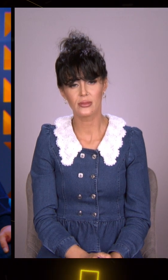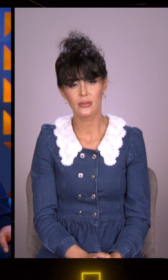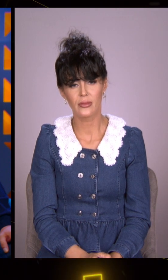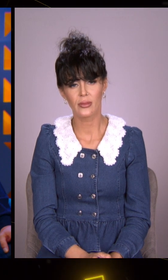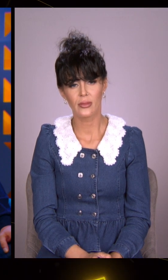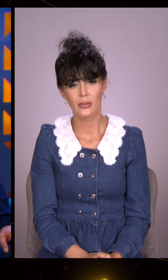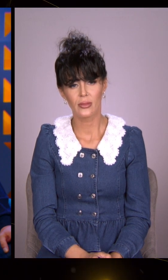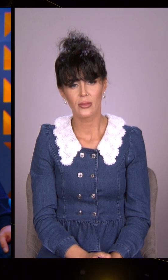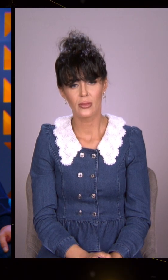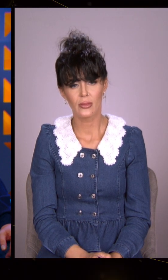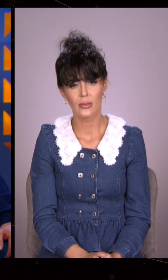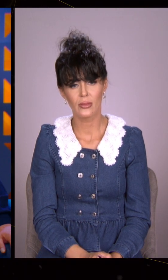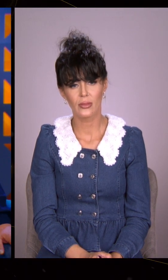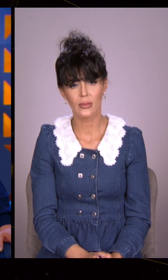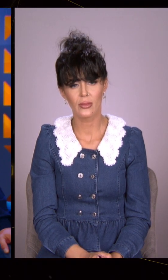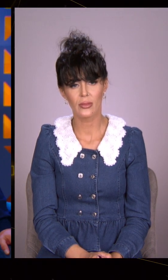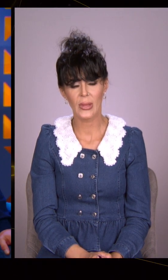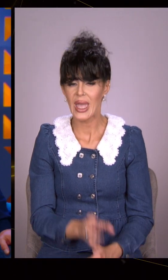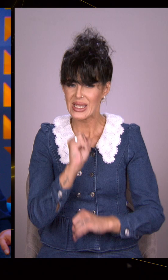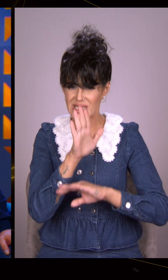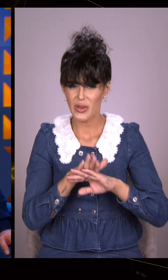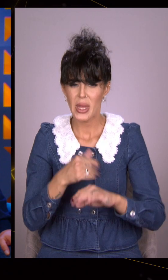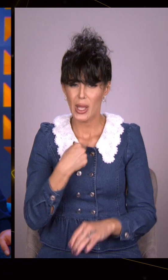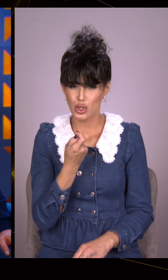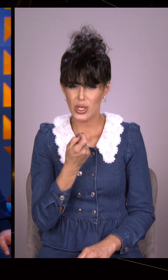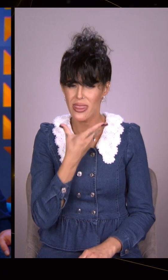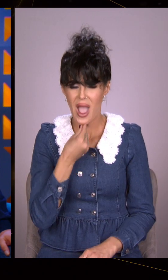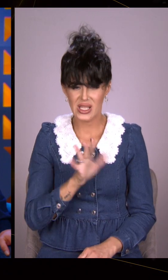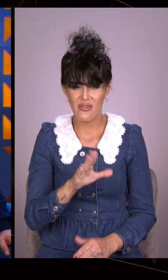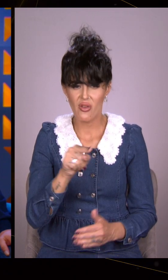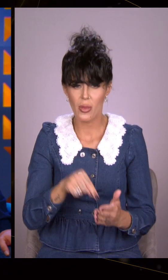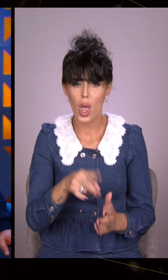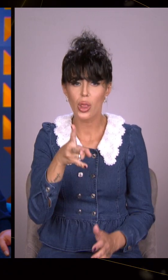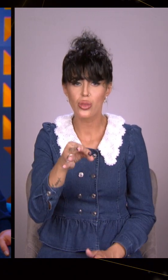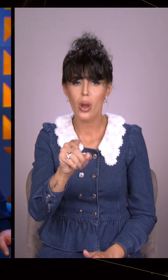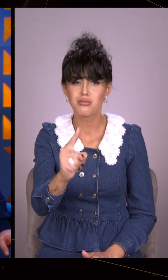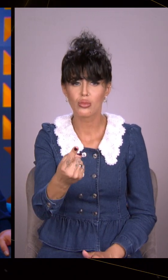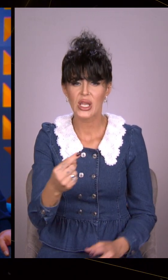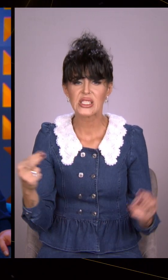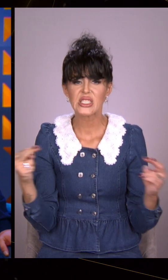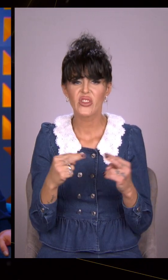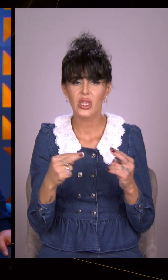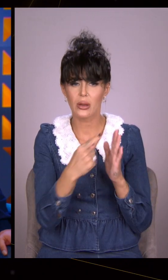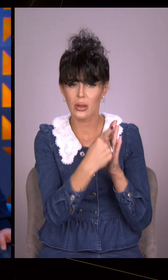Вибачте за таке некоректне питання, але чому саме свідоцтво про народження?